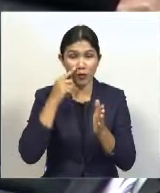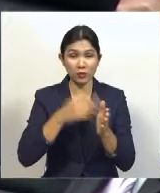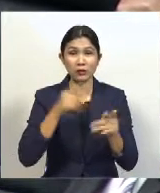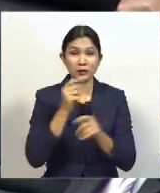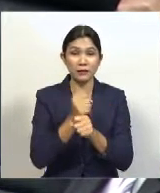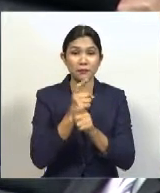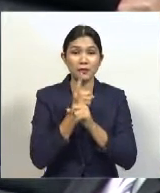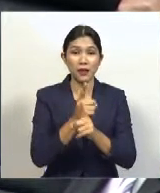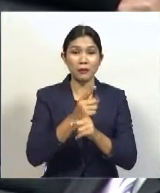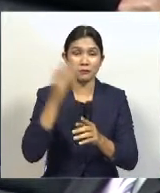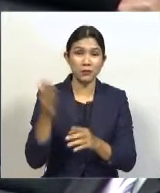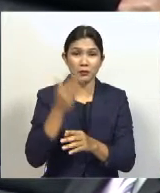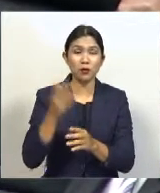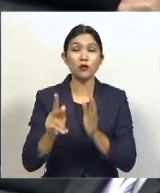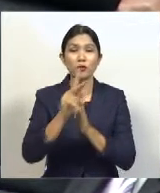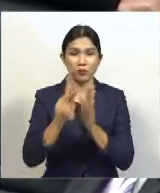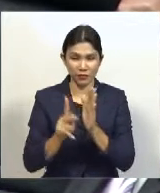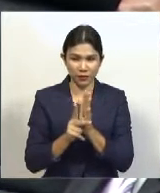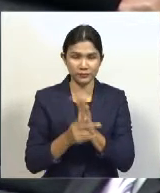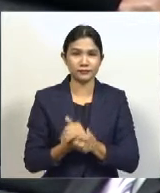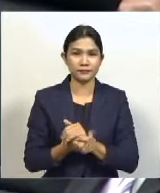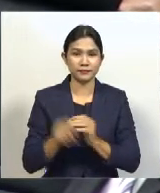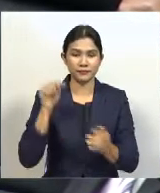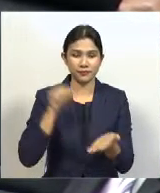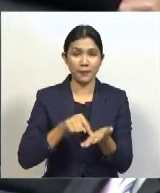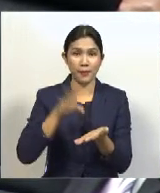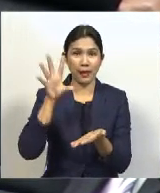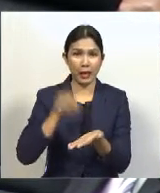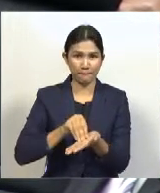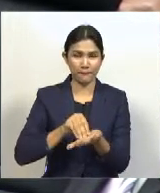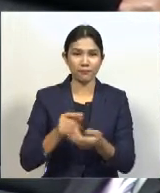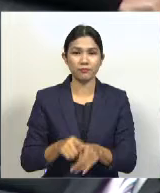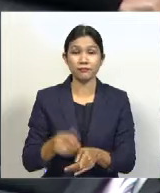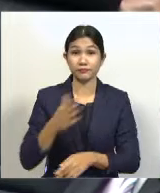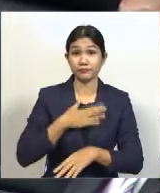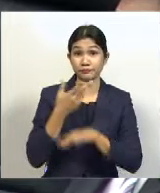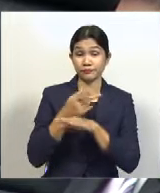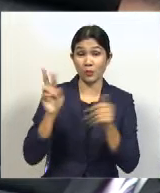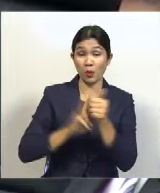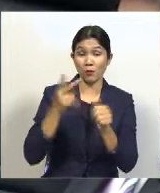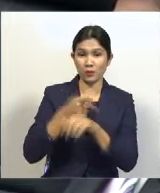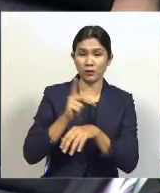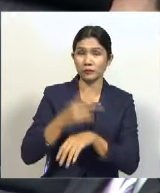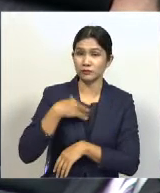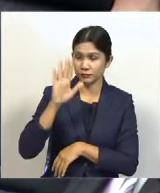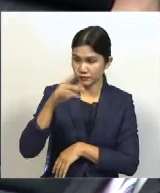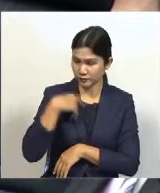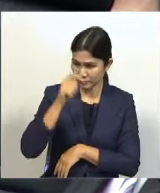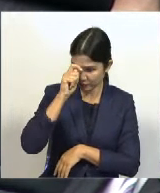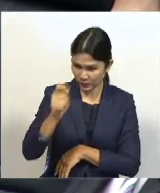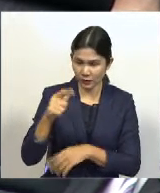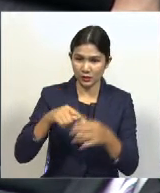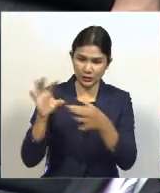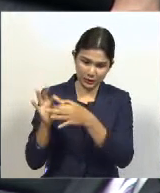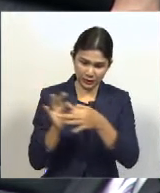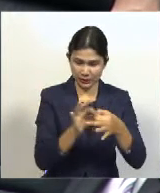ฎหมาย ท่านเสรีพิสุทธิ์ครับด้วยความเคารพนะครับ ผมอยากให้ท่านเข้าสู่เนื้อ